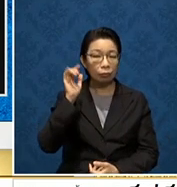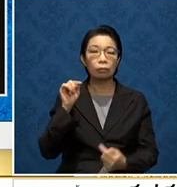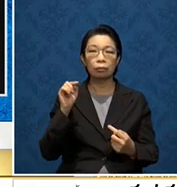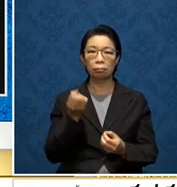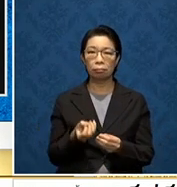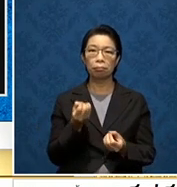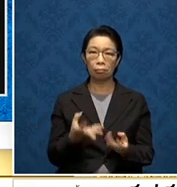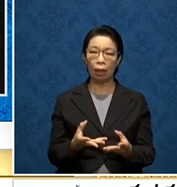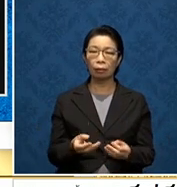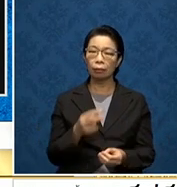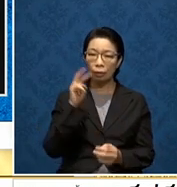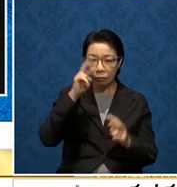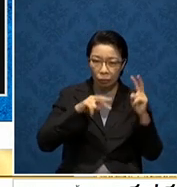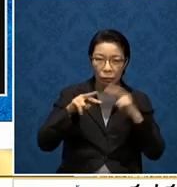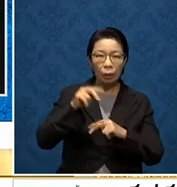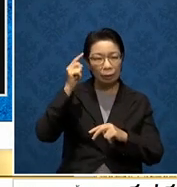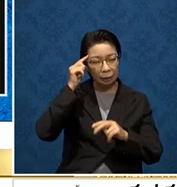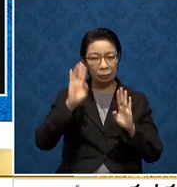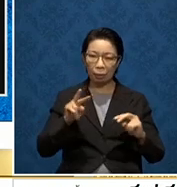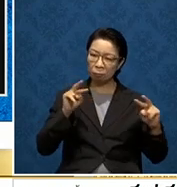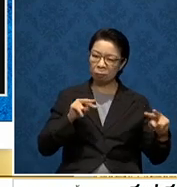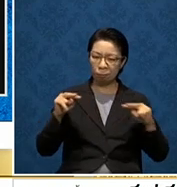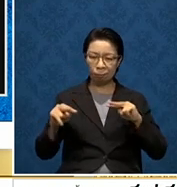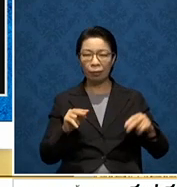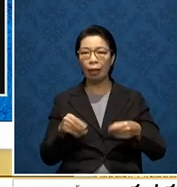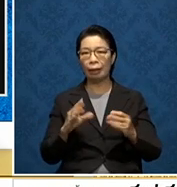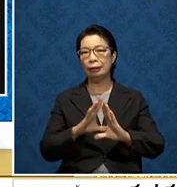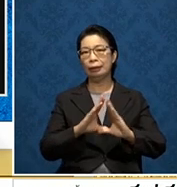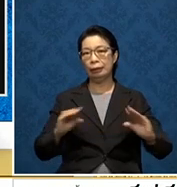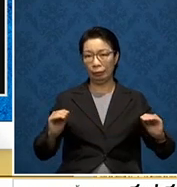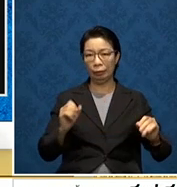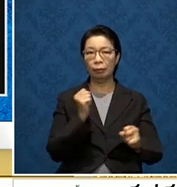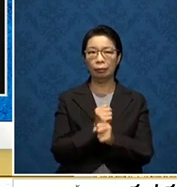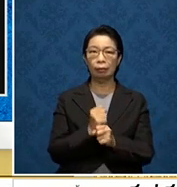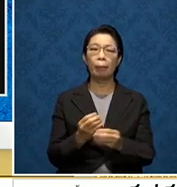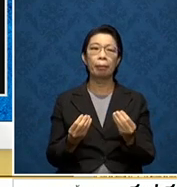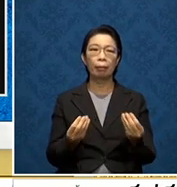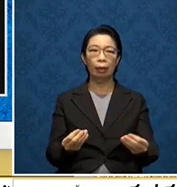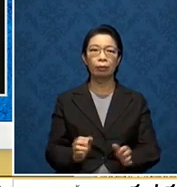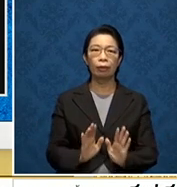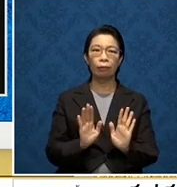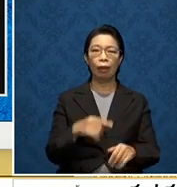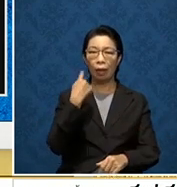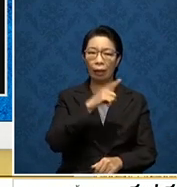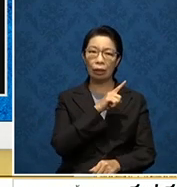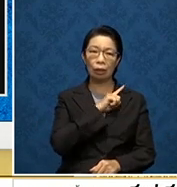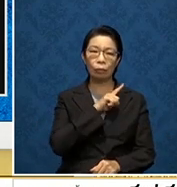ากเพื่อแสวงหามุมมองของสันติสุขและก็ขอฝากให้ผู้เกี่ยวข้